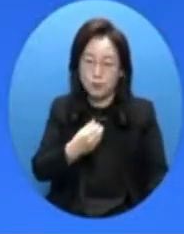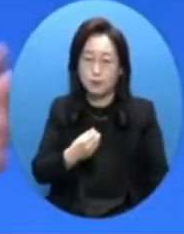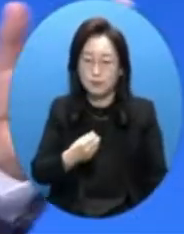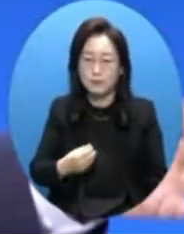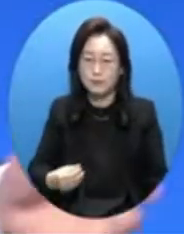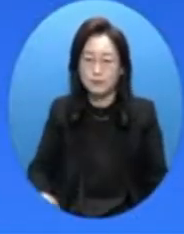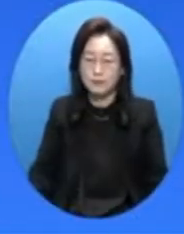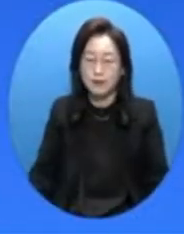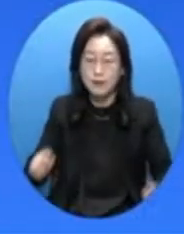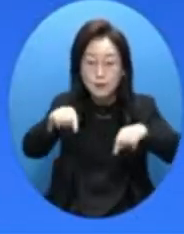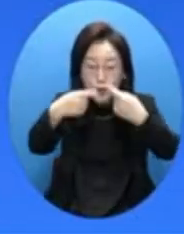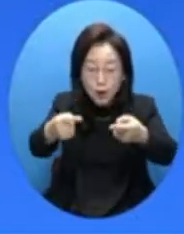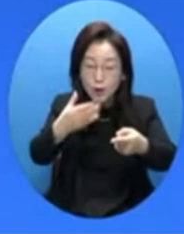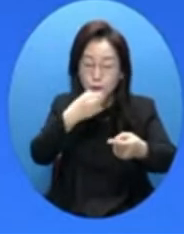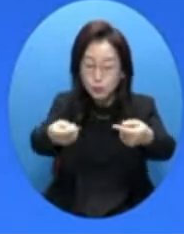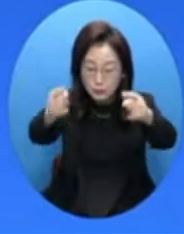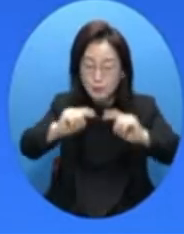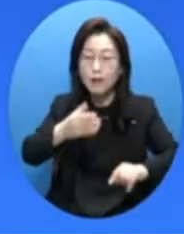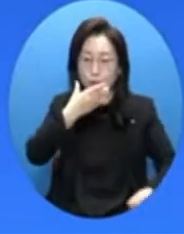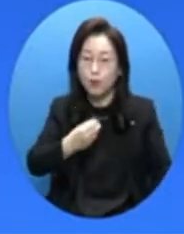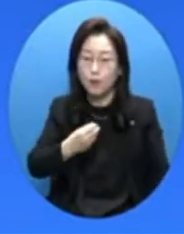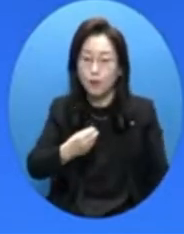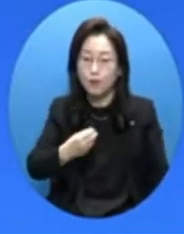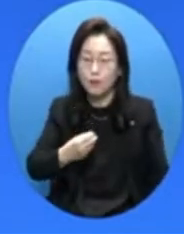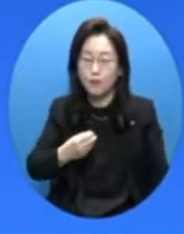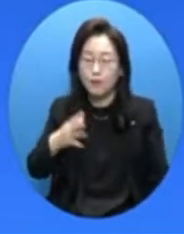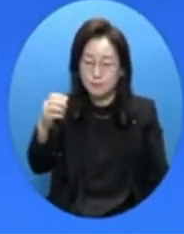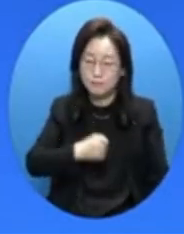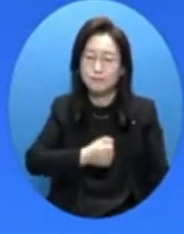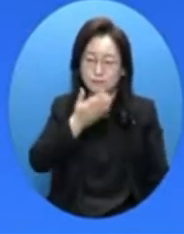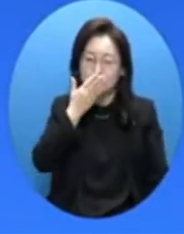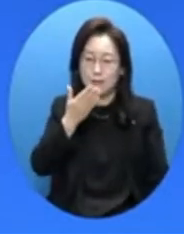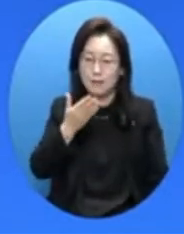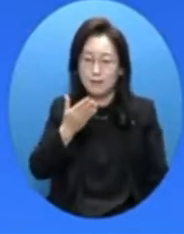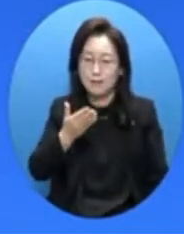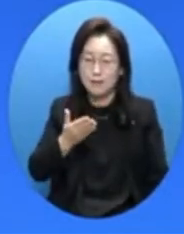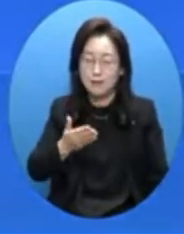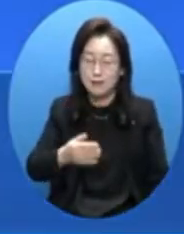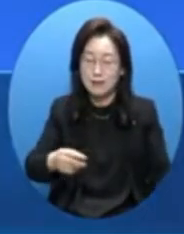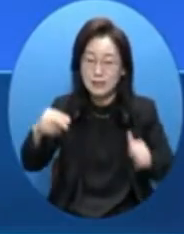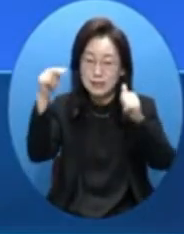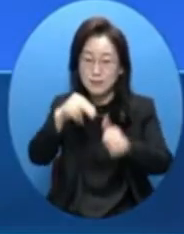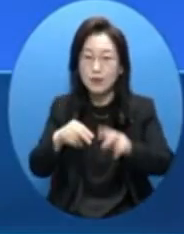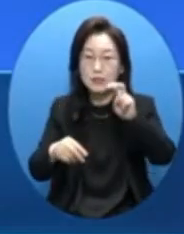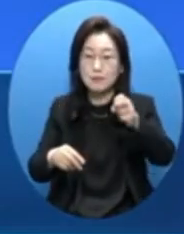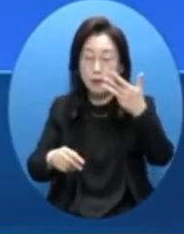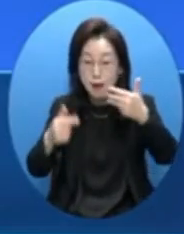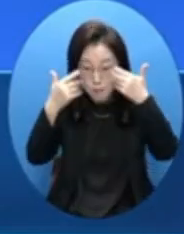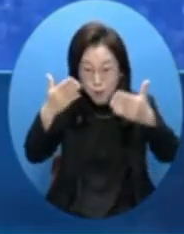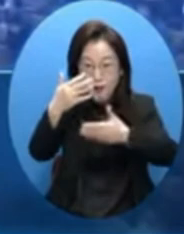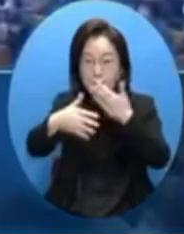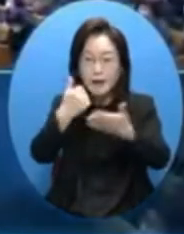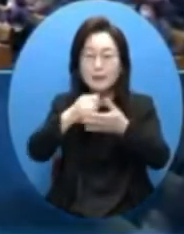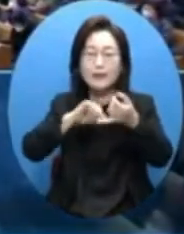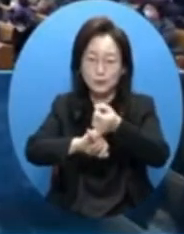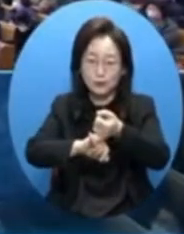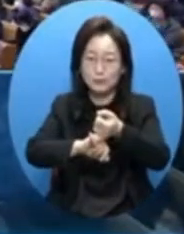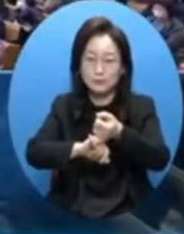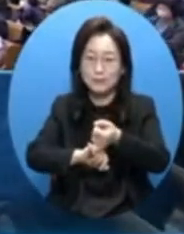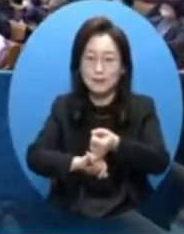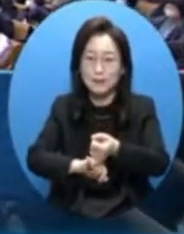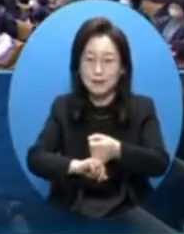들어가도 복을 받고 나가도 복을 받는 복이 임하게 되는 것입니다 신명 28장에 분명히 하나님께서 약속해 주셨습니다